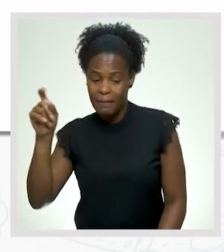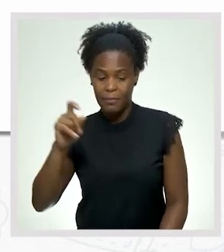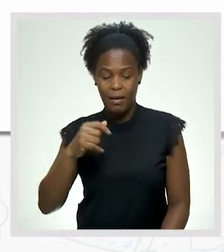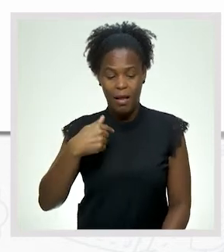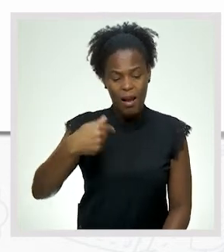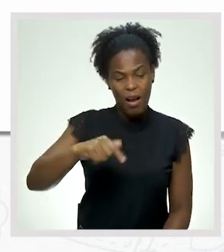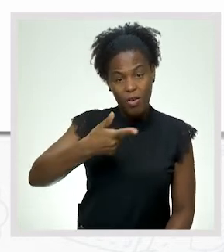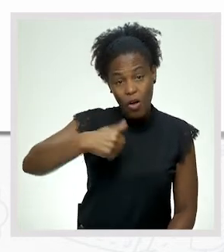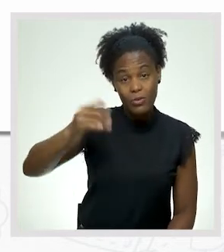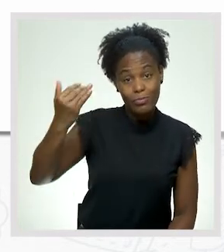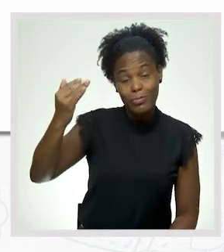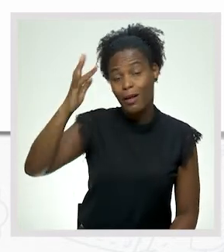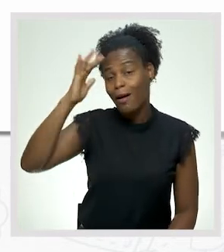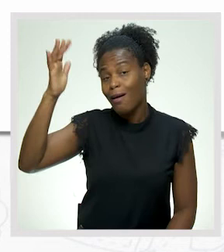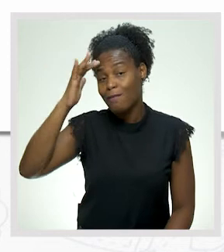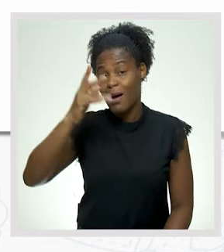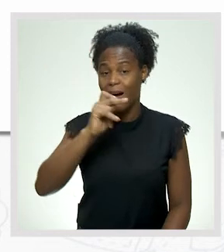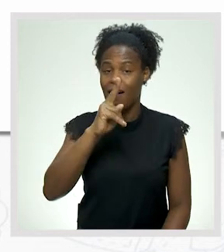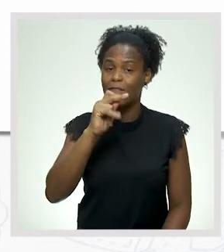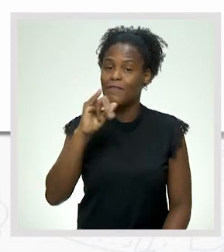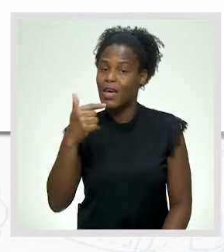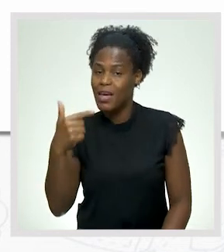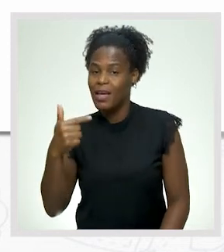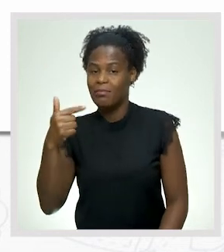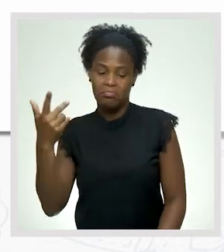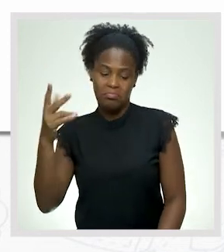Puis, on avait pensé.